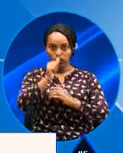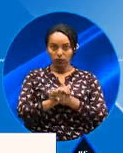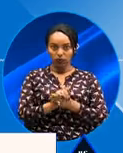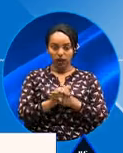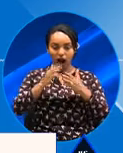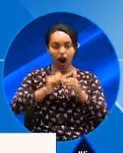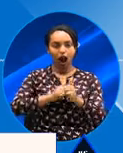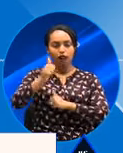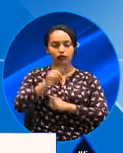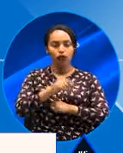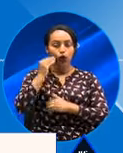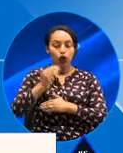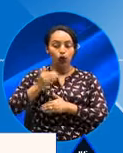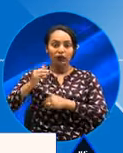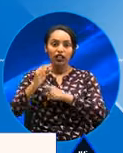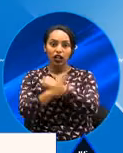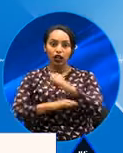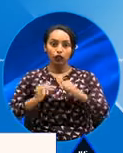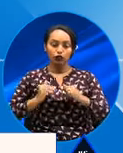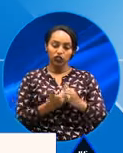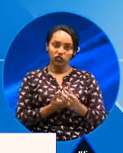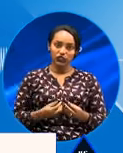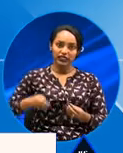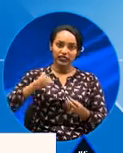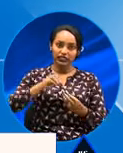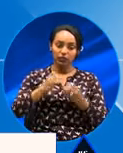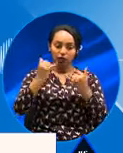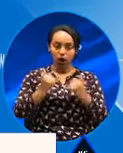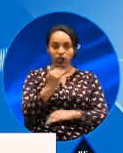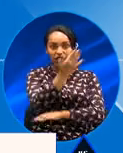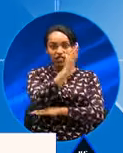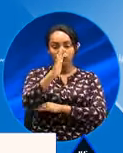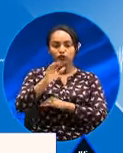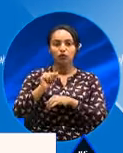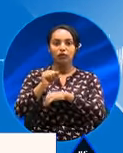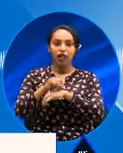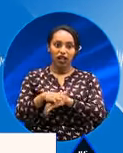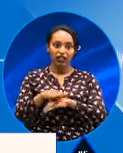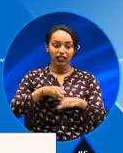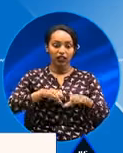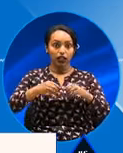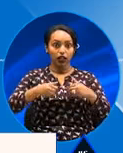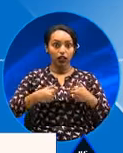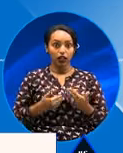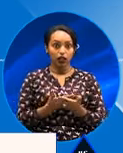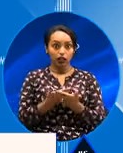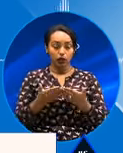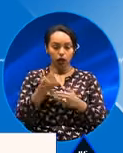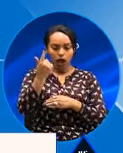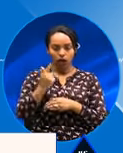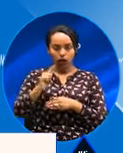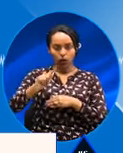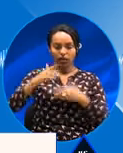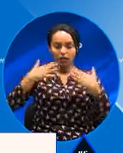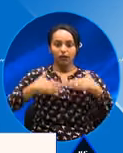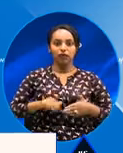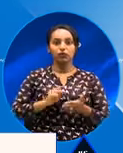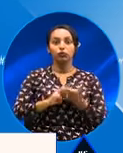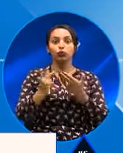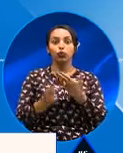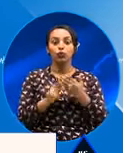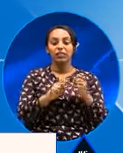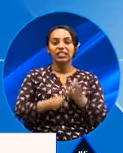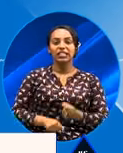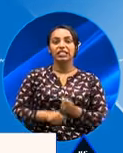ኢትዮጵያን አልፎም ደግሞ ጎረቤት ሀገሮቻችንም ጭምር አሁን ችግኞች በመላክ እየተደረገ ያለውን አረንጓዴ የማልበስ መርሃ